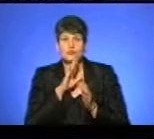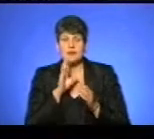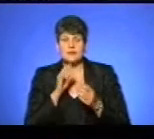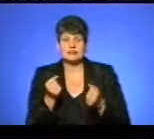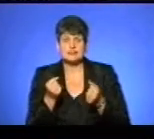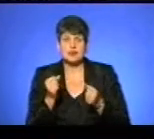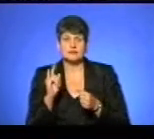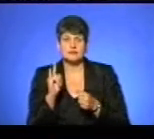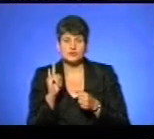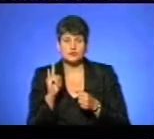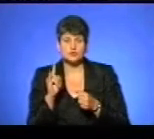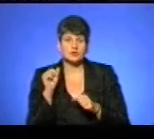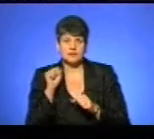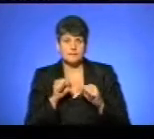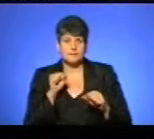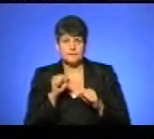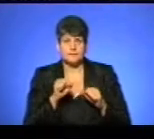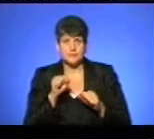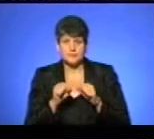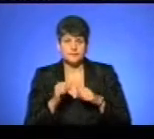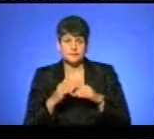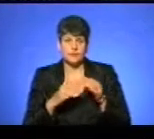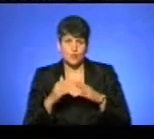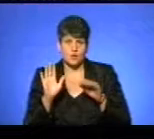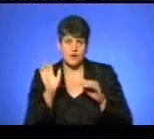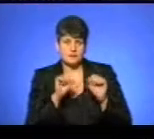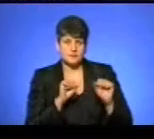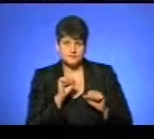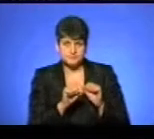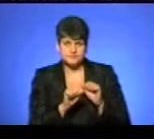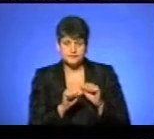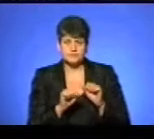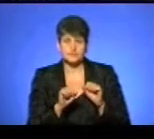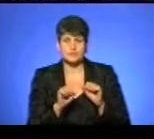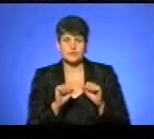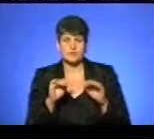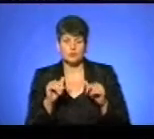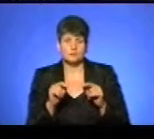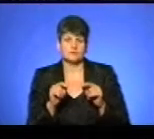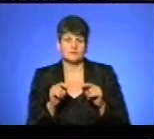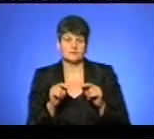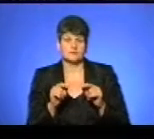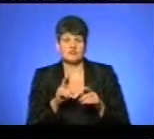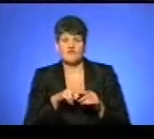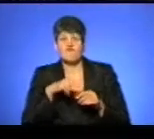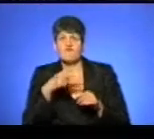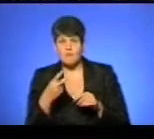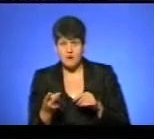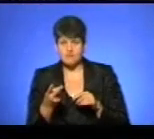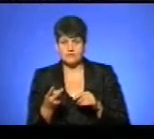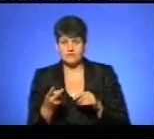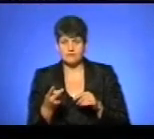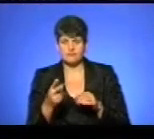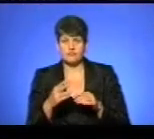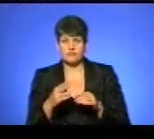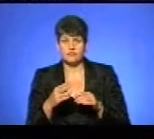на руках цього хлопчика, наносила йому удари руками, значить, а потім, зі слів, він впав і, значить,